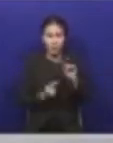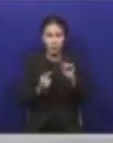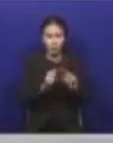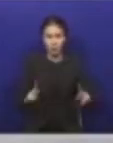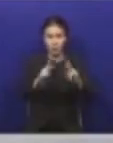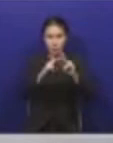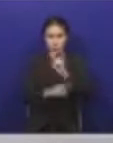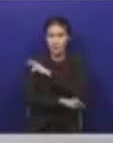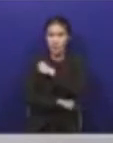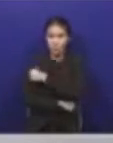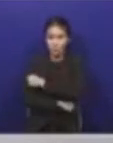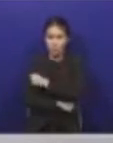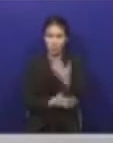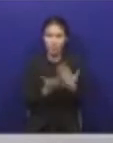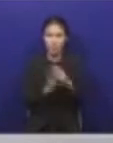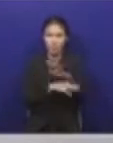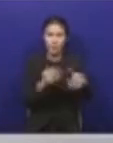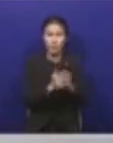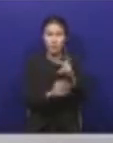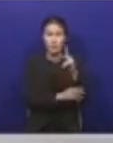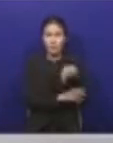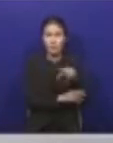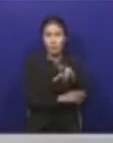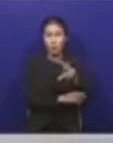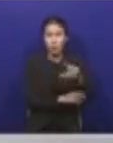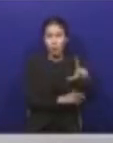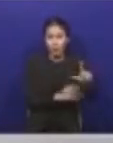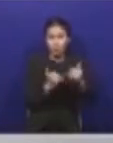ล้านแล้วก็ไม่เห็นด้วยกับการโอนงบประมาณกระทรวงสาธารณสุข1, 300กว่าล้านท่านประธานครับ